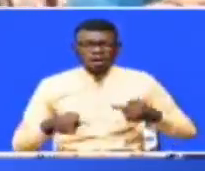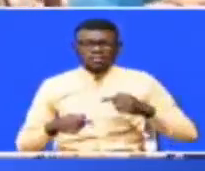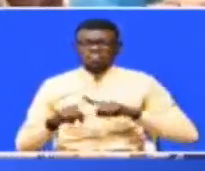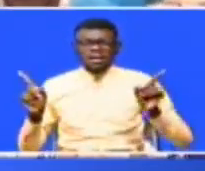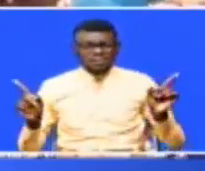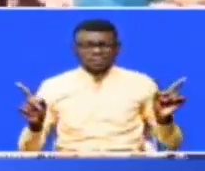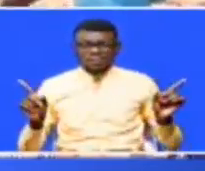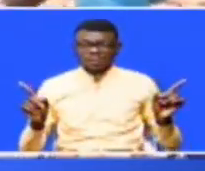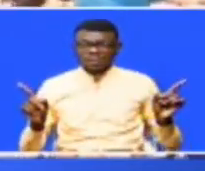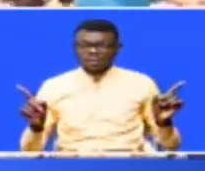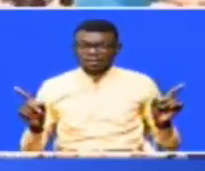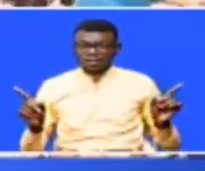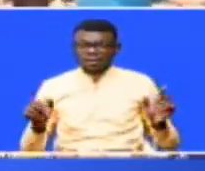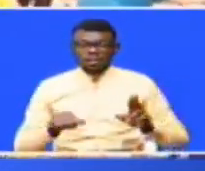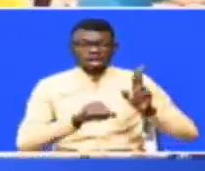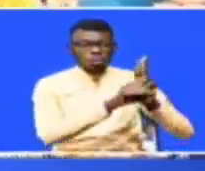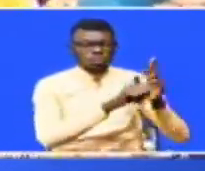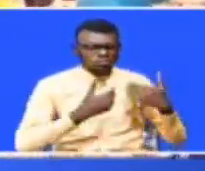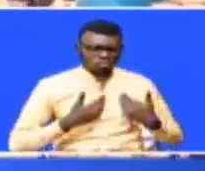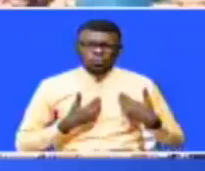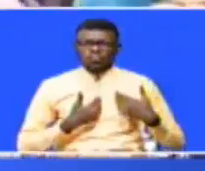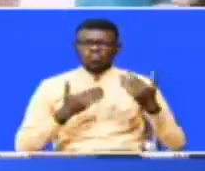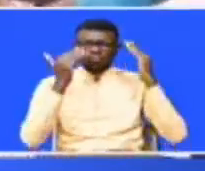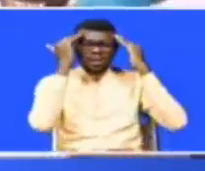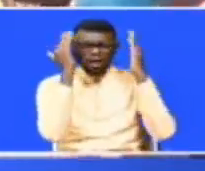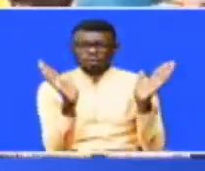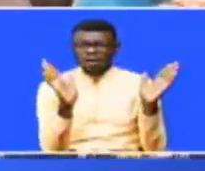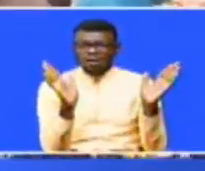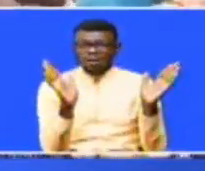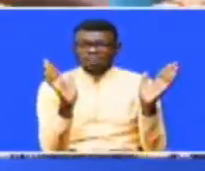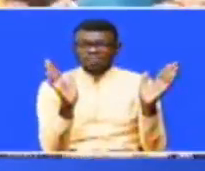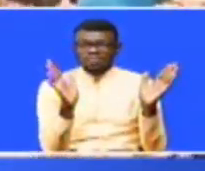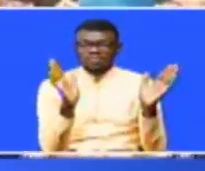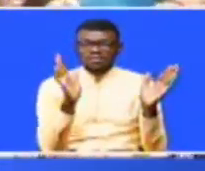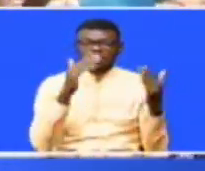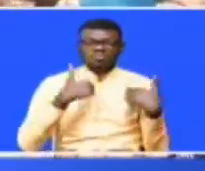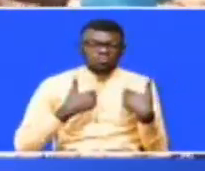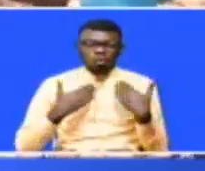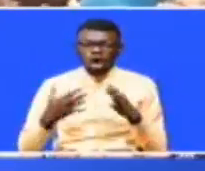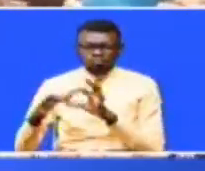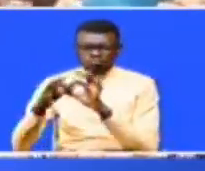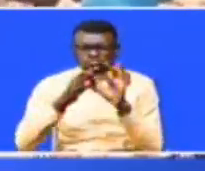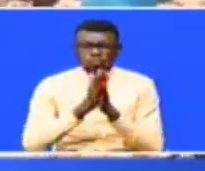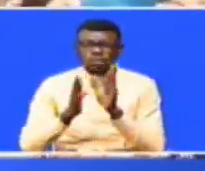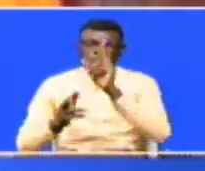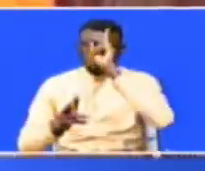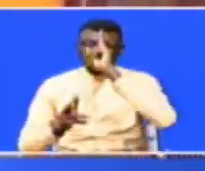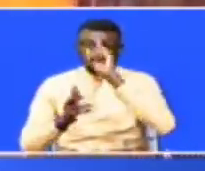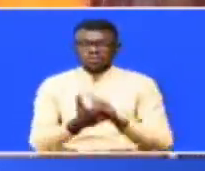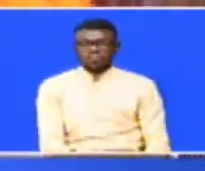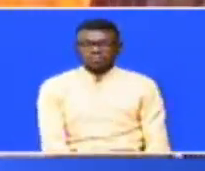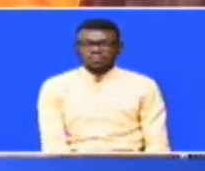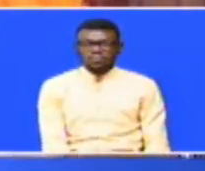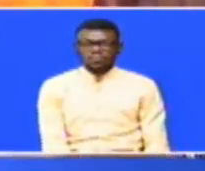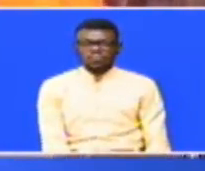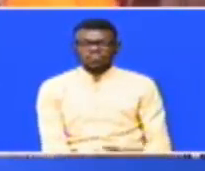raia ambao sisi tunawajua ambao tuwezi kuwafikia. Wanakooperatiana na polisi, wanashirikiana na polisi. Wanadai